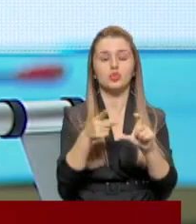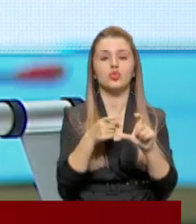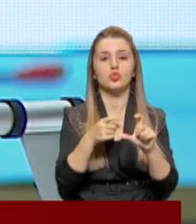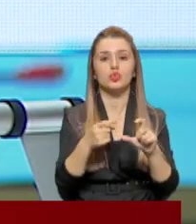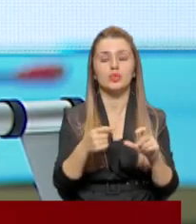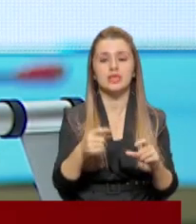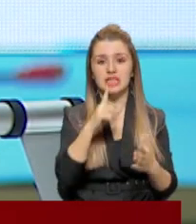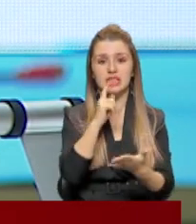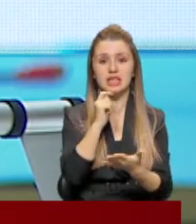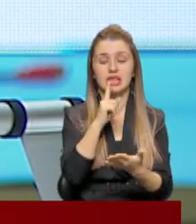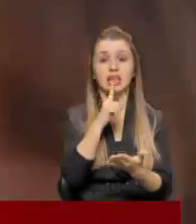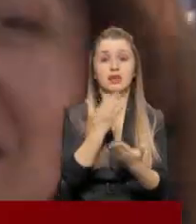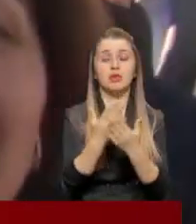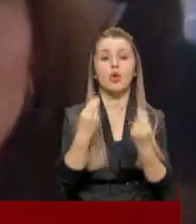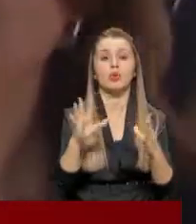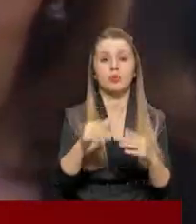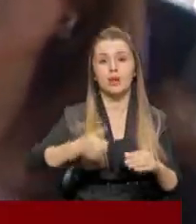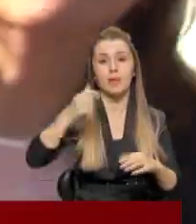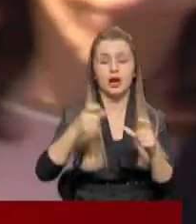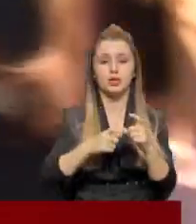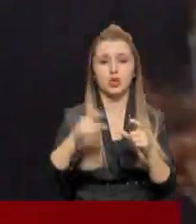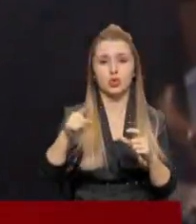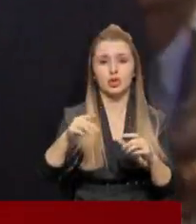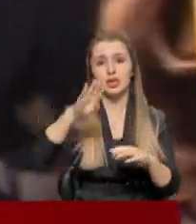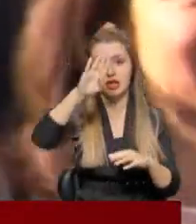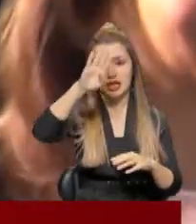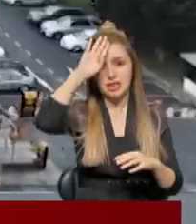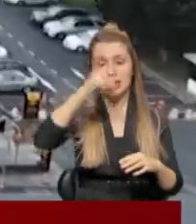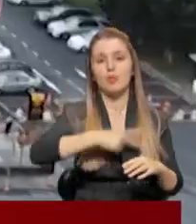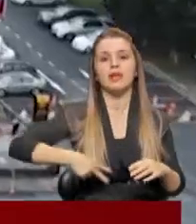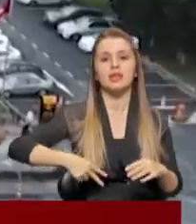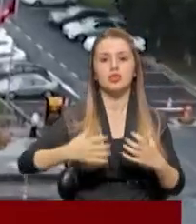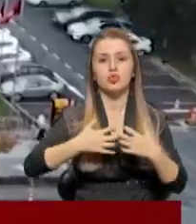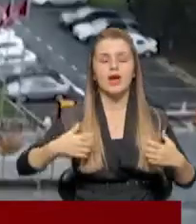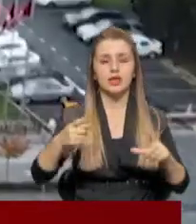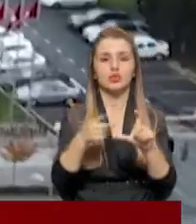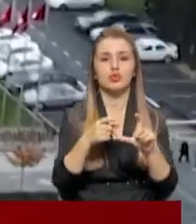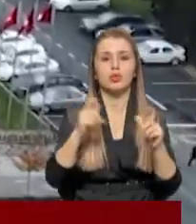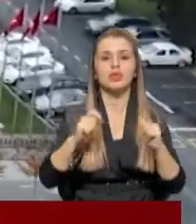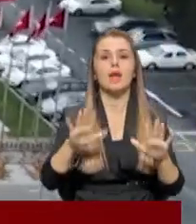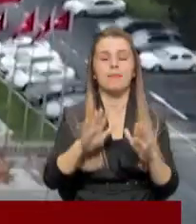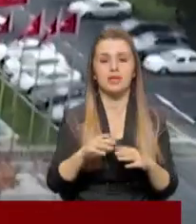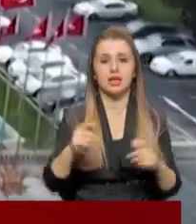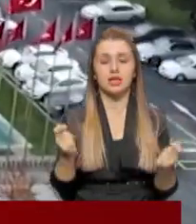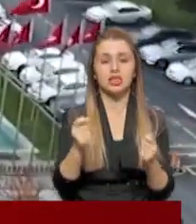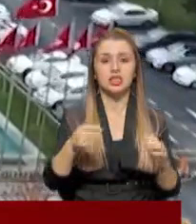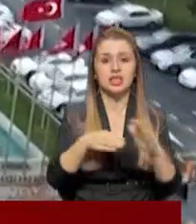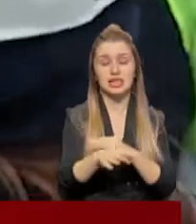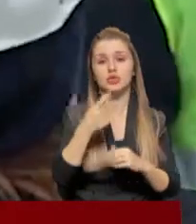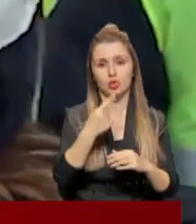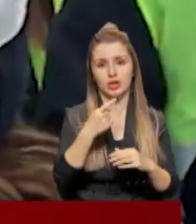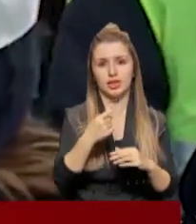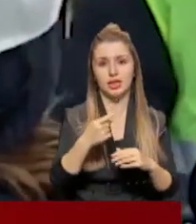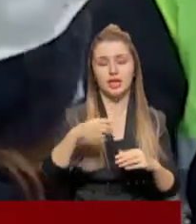soruşturması talebinde bulunulmamıştır. Bakan Soylu, İstanbul Büyükşehir Belediyesi'nin güvenlik soruşturması yapmadan işe alım yaptığını